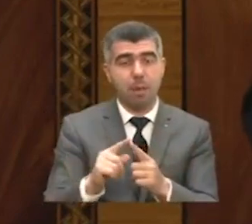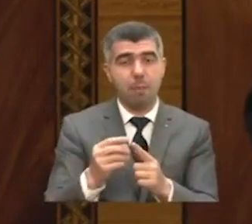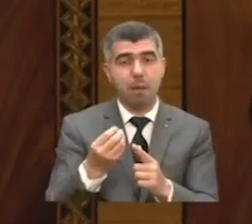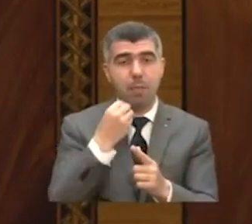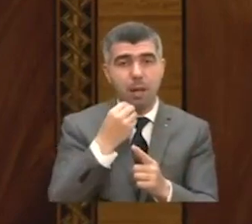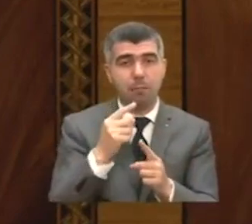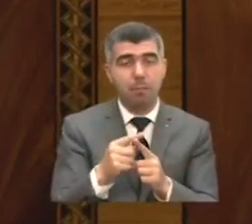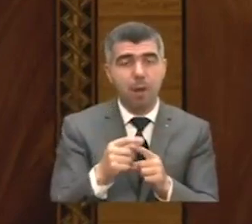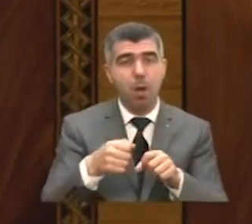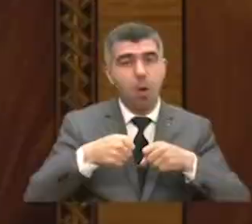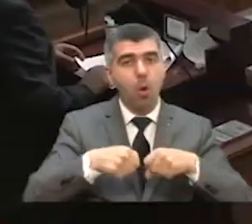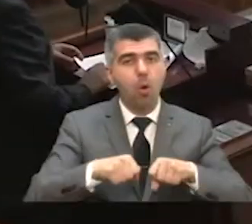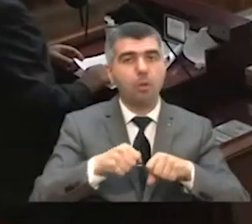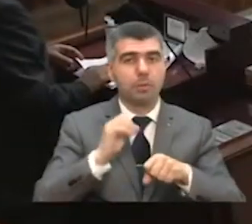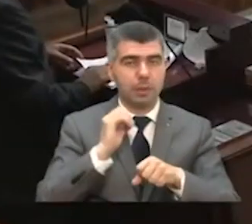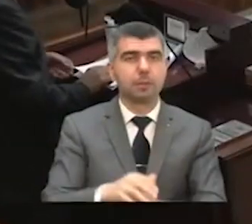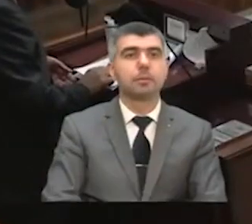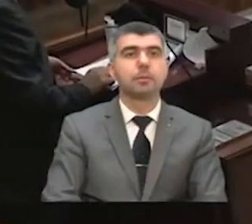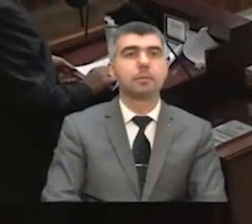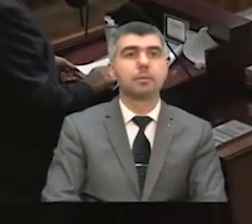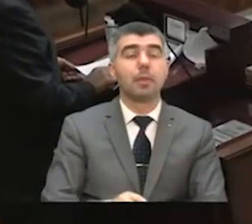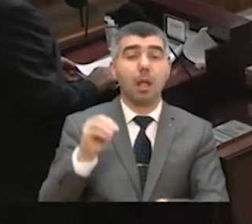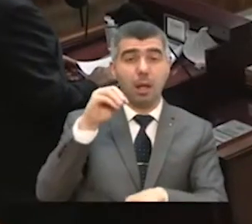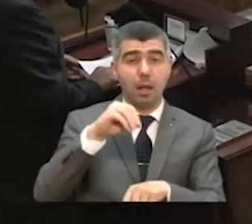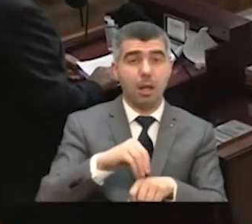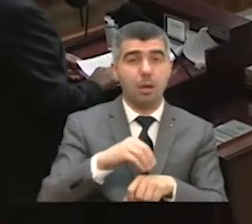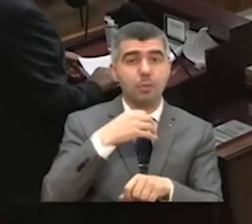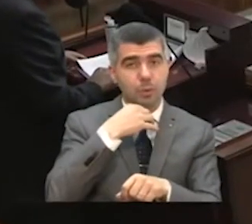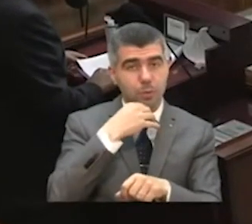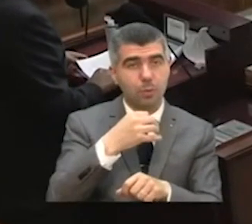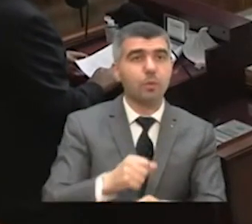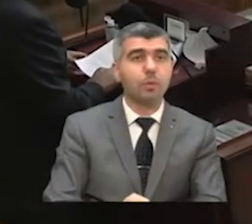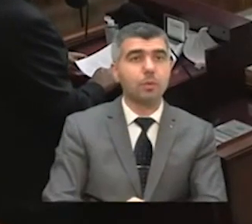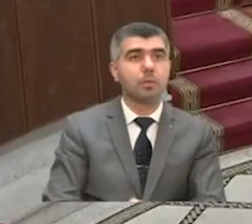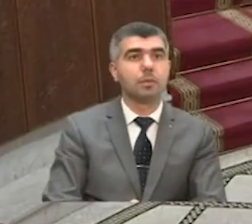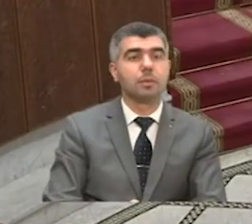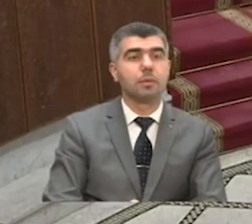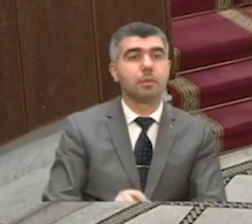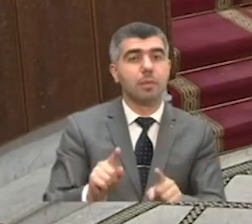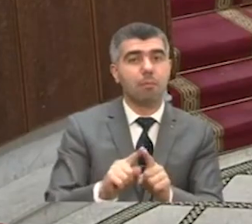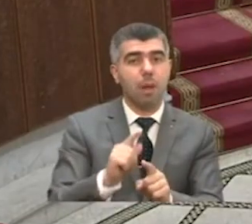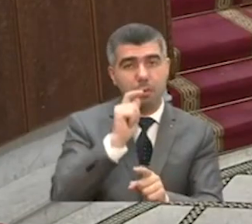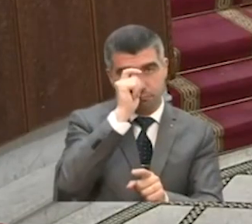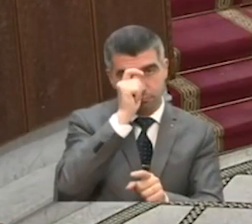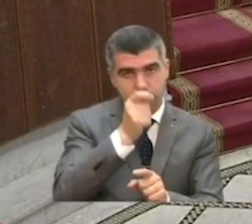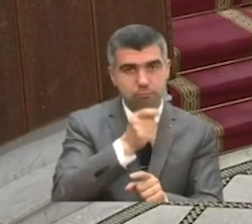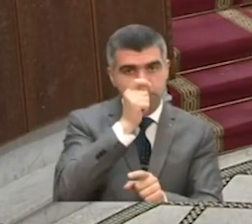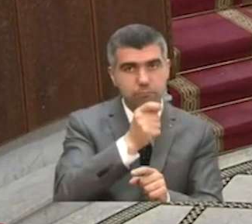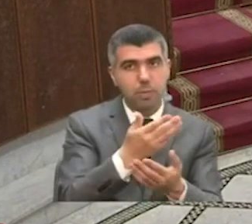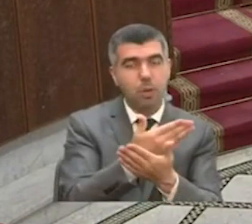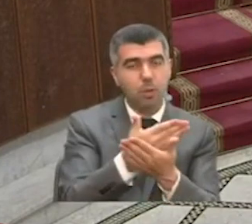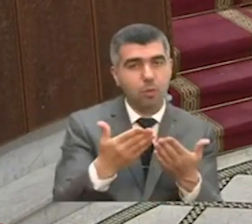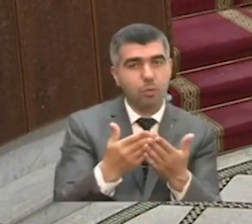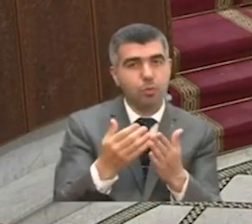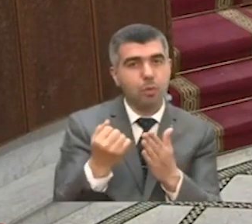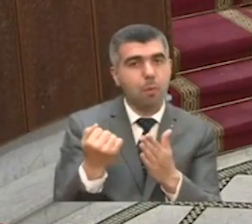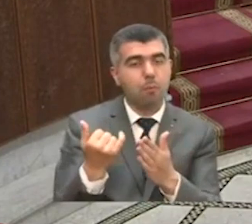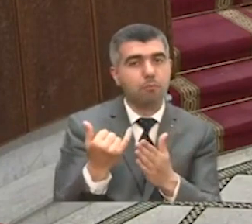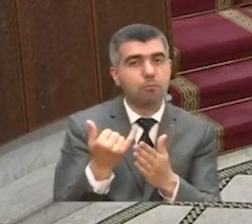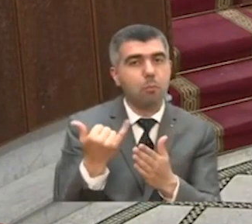القمح الصلب. وبغيت مرة أخرى نرجع ونوه بالاحترافية الكبرى اللي